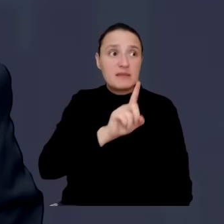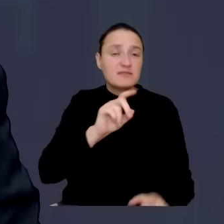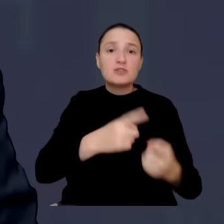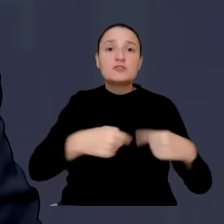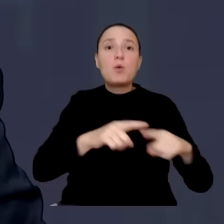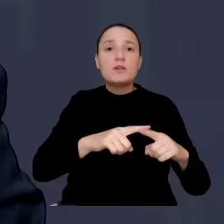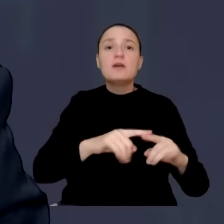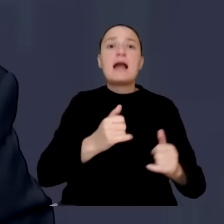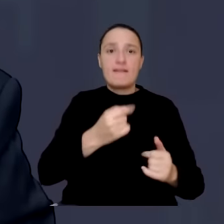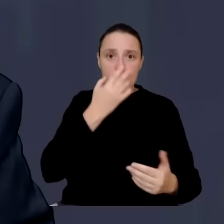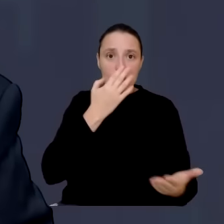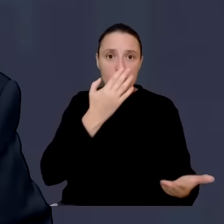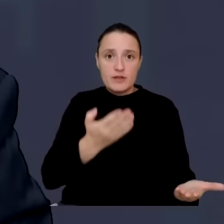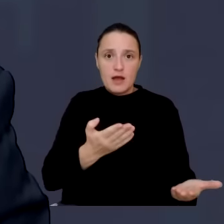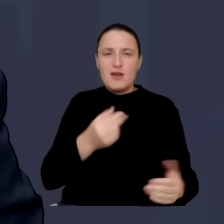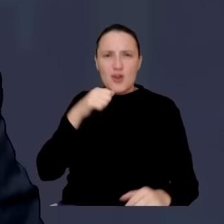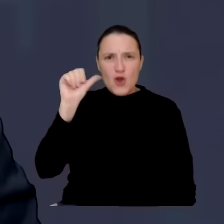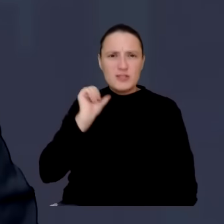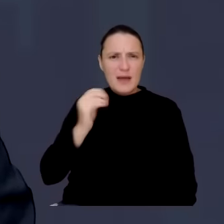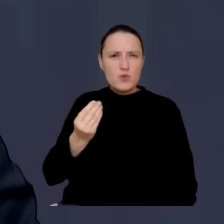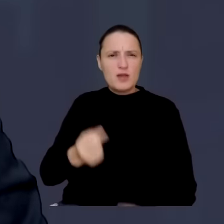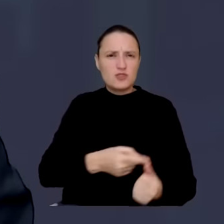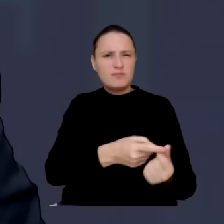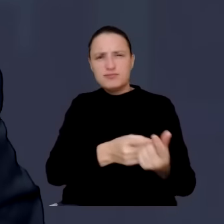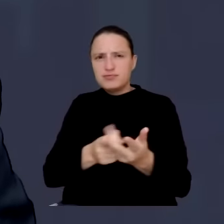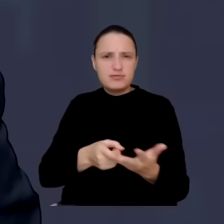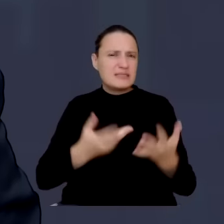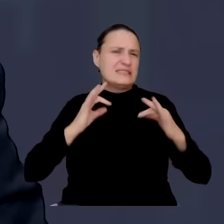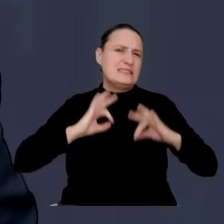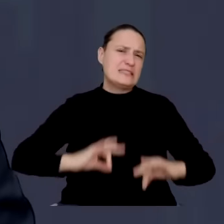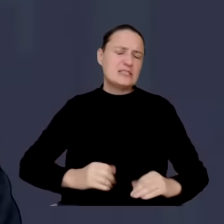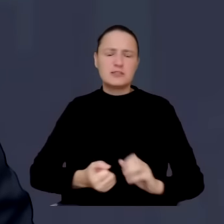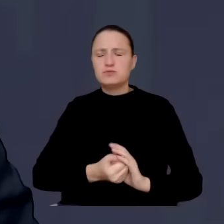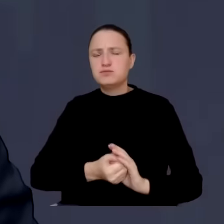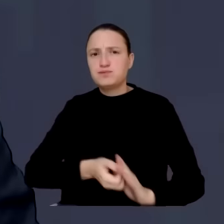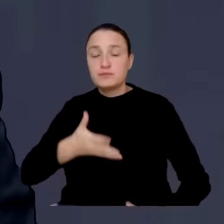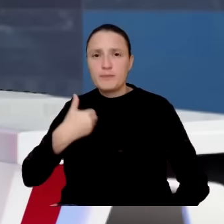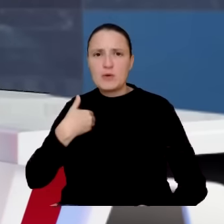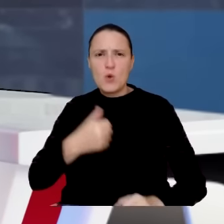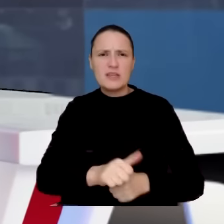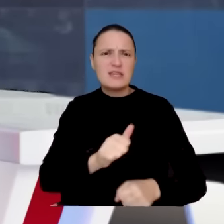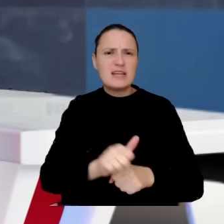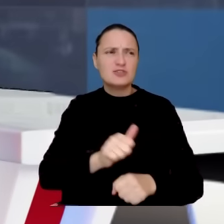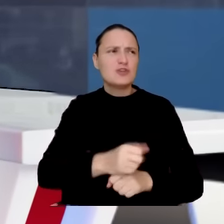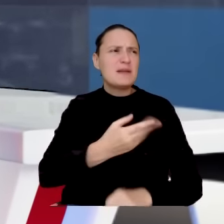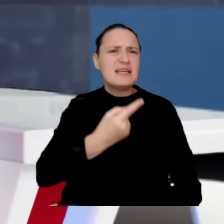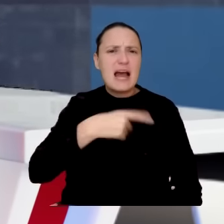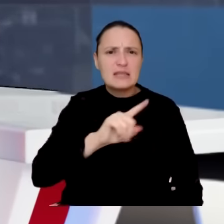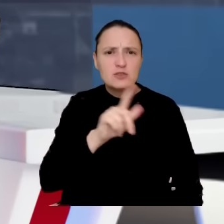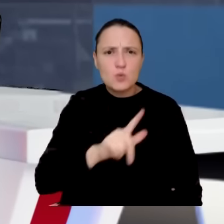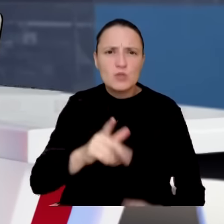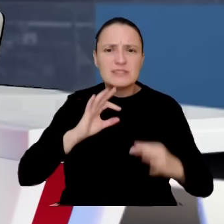spółkach Skarbu Państwa które jeszcze w zeszłym roku generowały gigantyczne zyski dochody 11 miliardów złotych